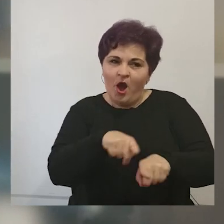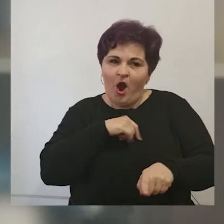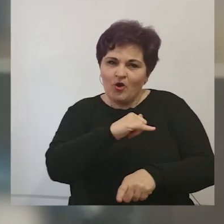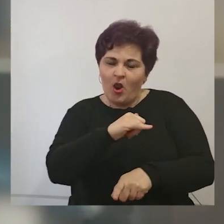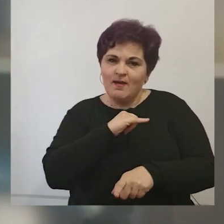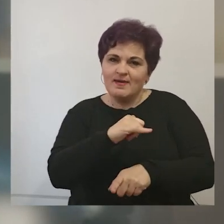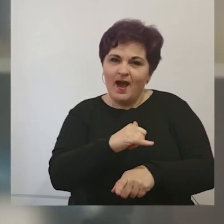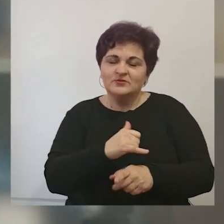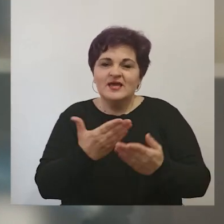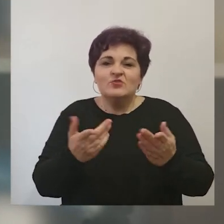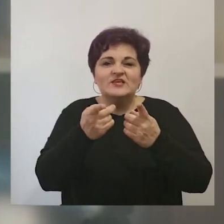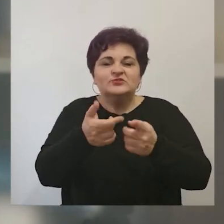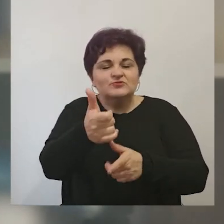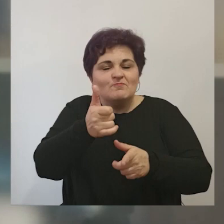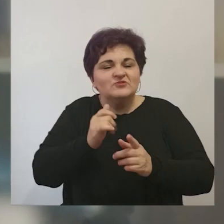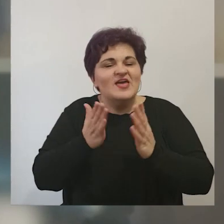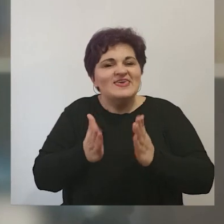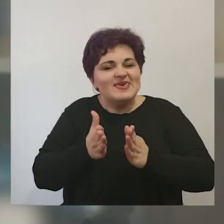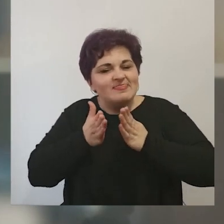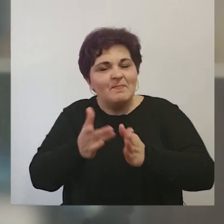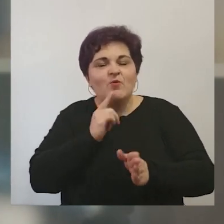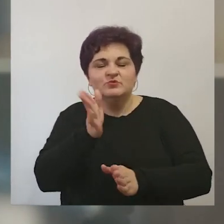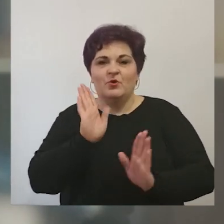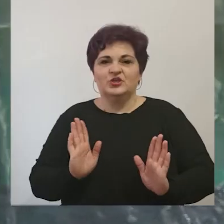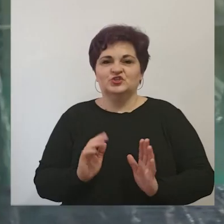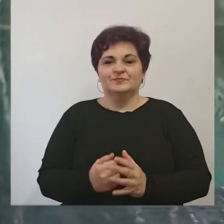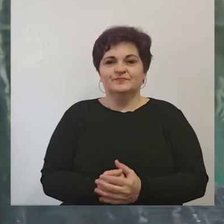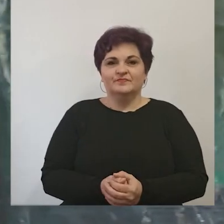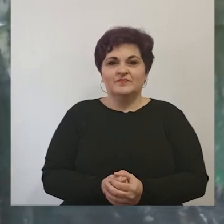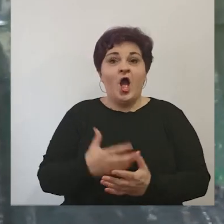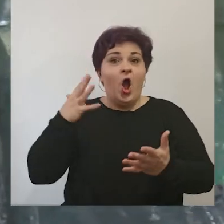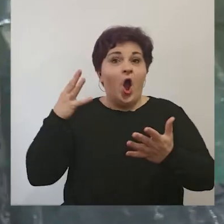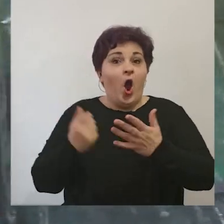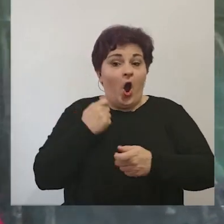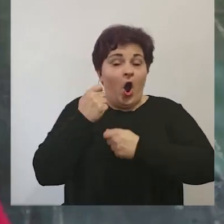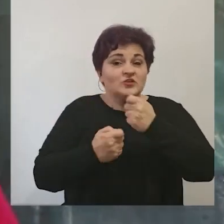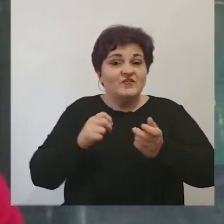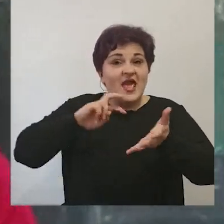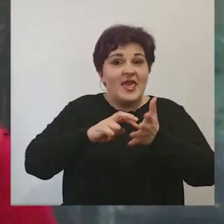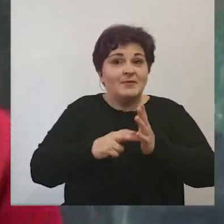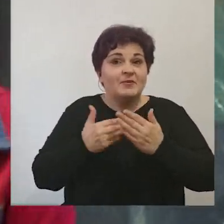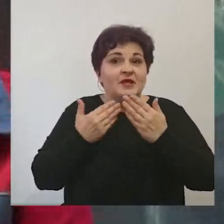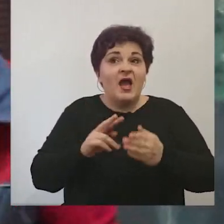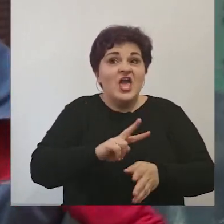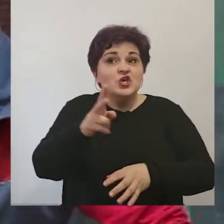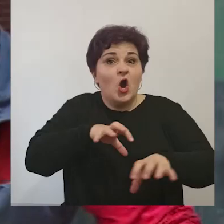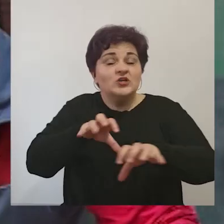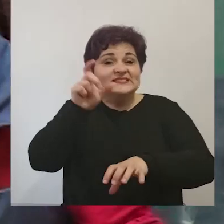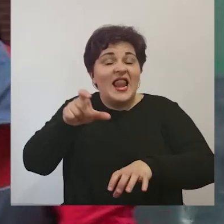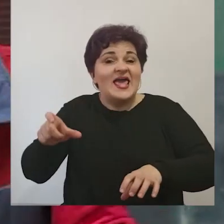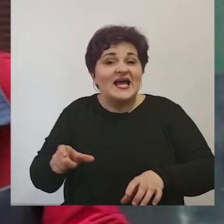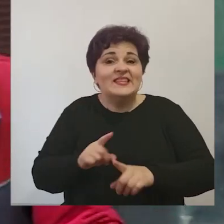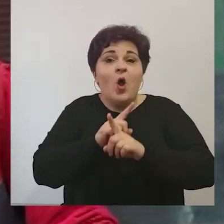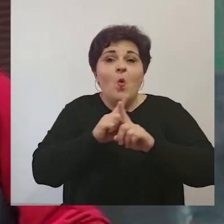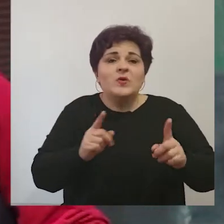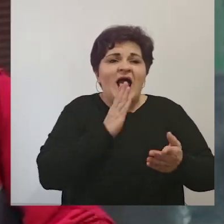kolegijalnost, tako da je to zasigurno jedan pravac u kojem ćemo ići. Ostvarenju poslovnog plana doprinose i ostale